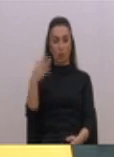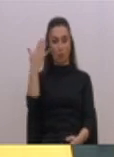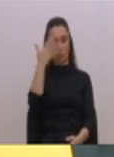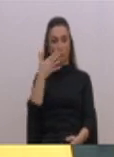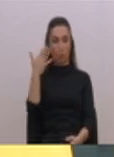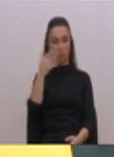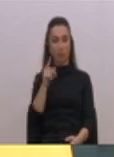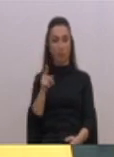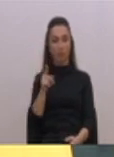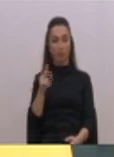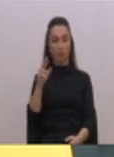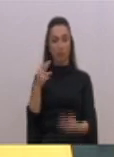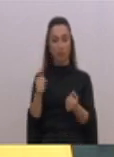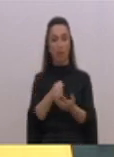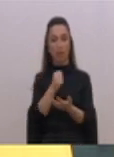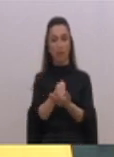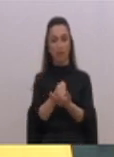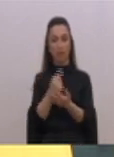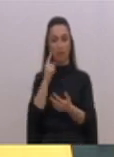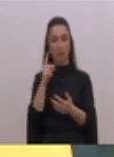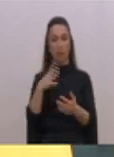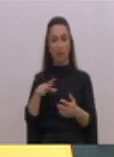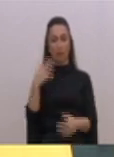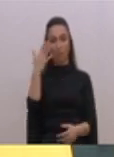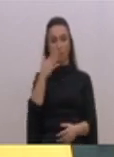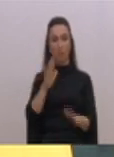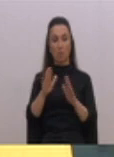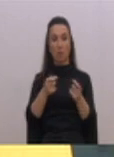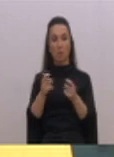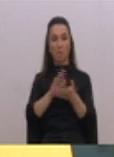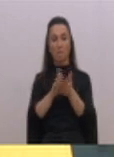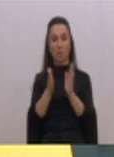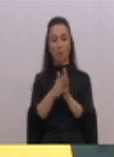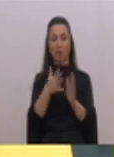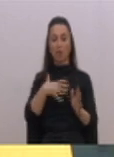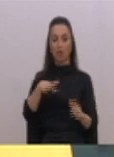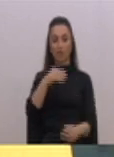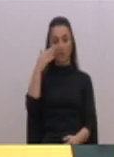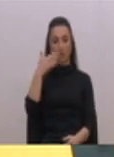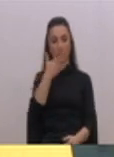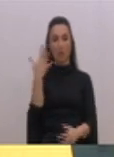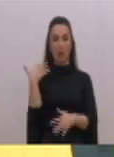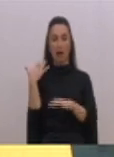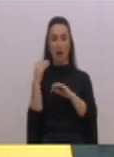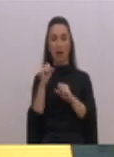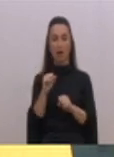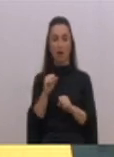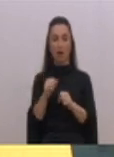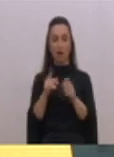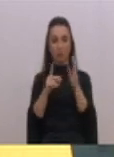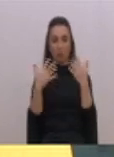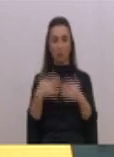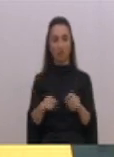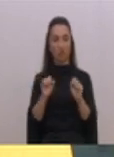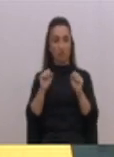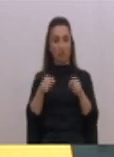ოცნებამ დაამტკიცა და მხოლოდ ქართული ოცნების მართველობის პირობებში ჩვენი საზოგადოების მხარდაჭერით გახდა